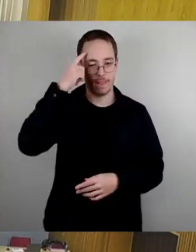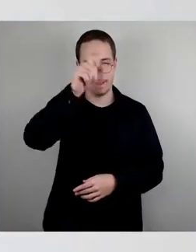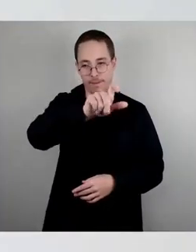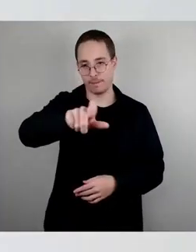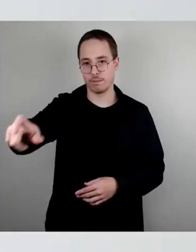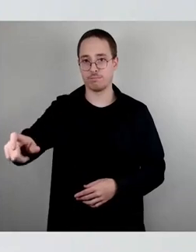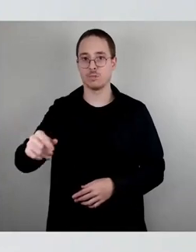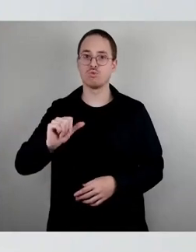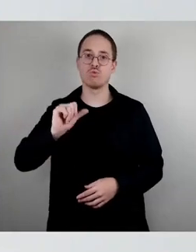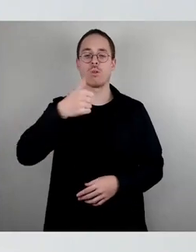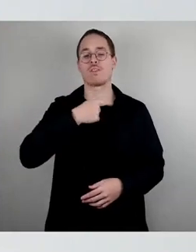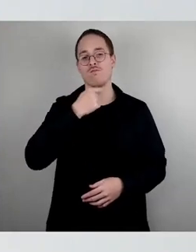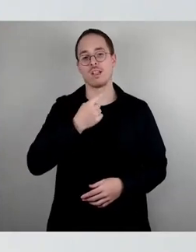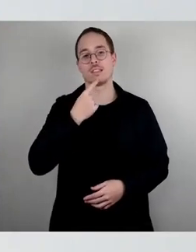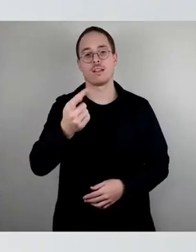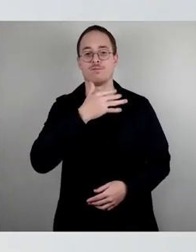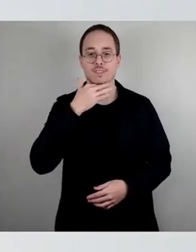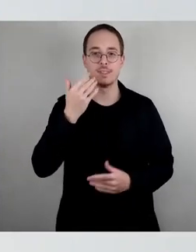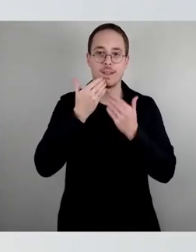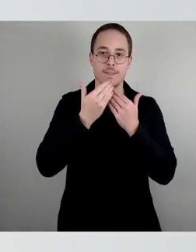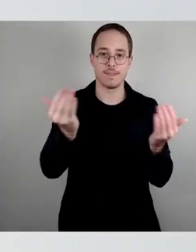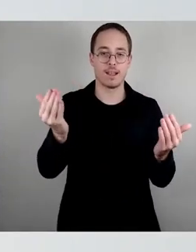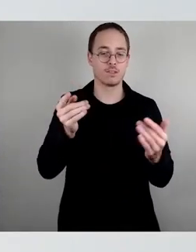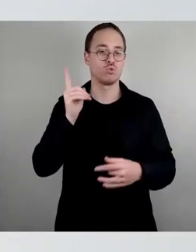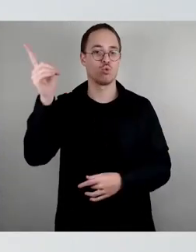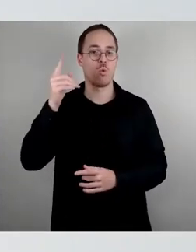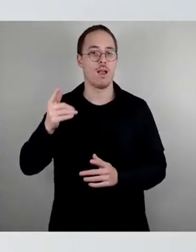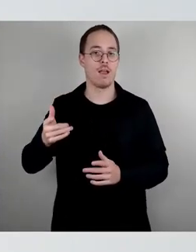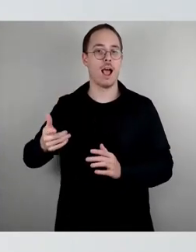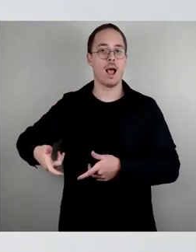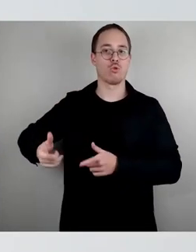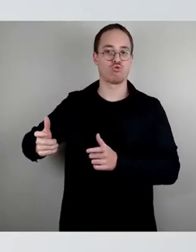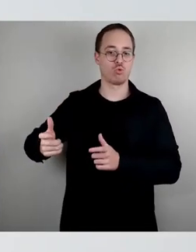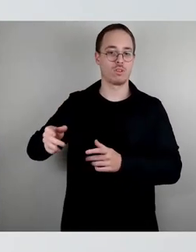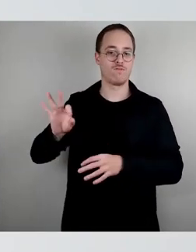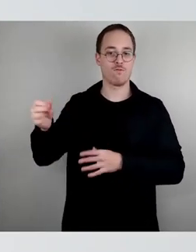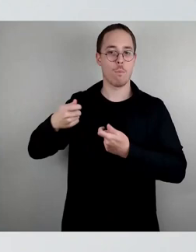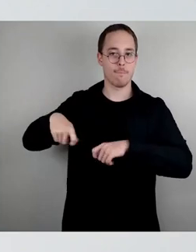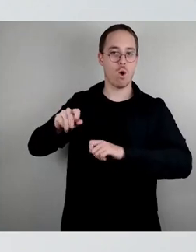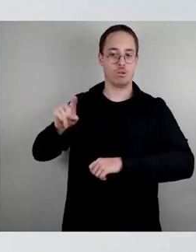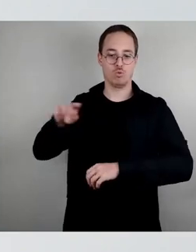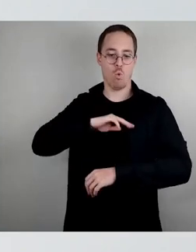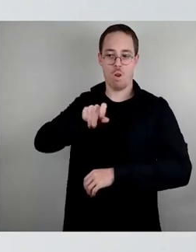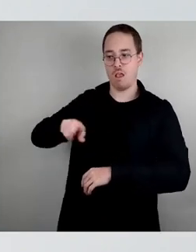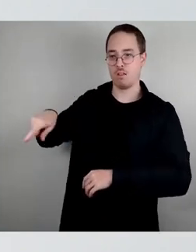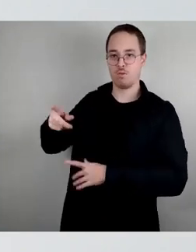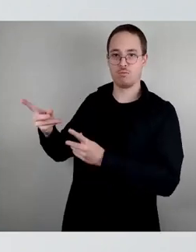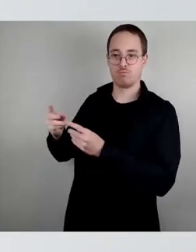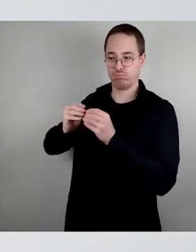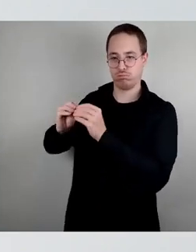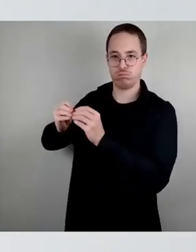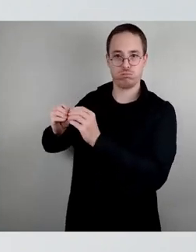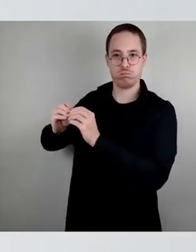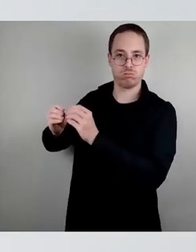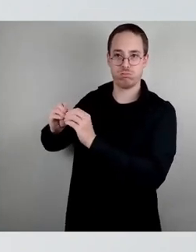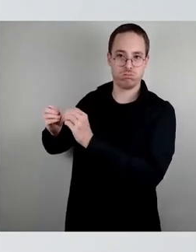an den federführenden Bauausschuss und die Kolleginnen und Kollegen dort. Wir haben ja uns das nicht einfach